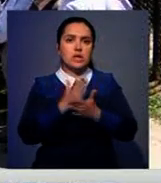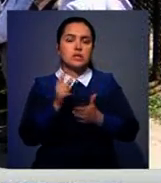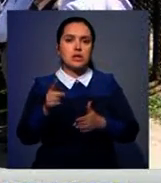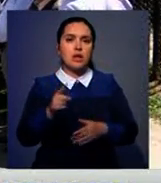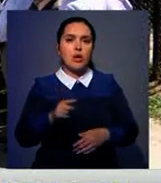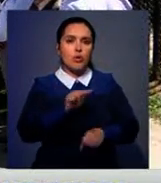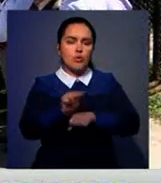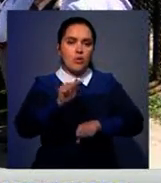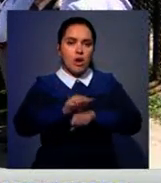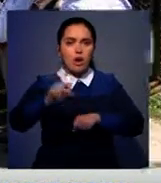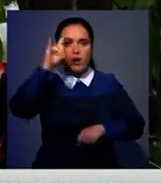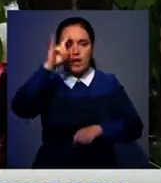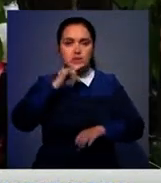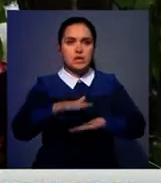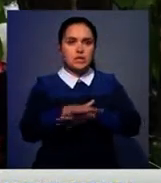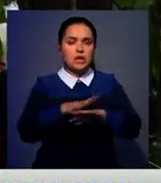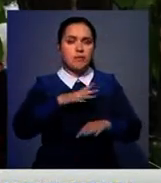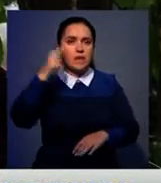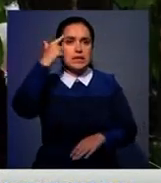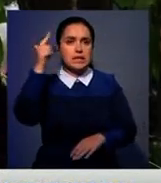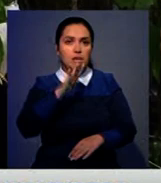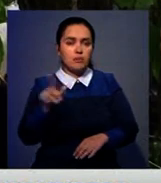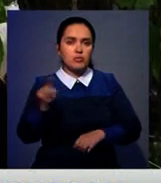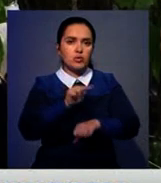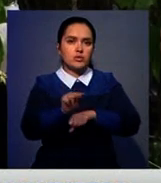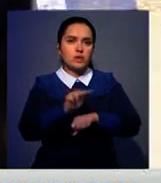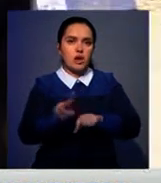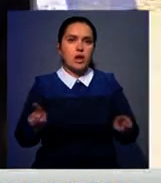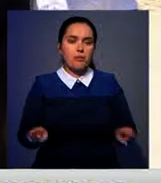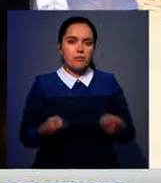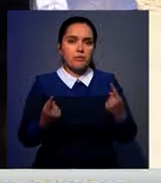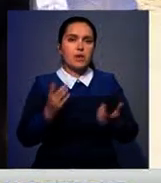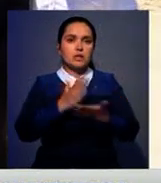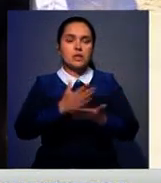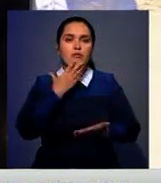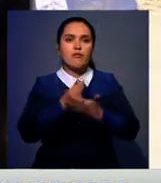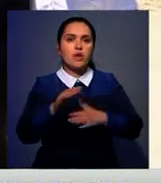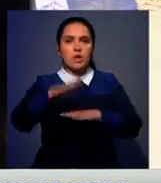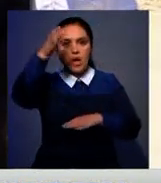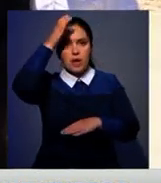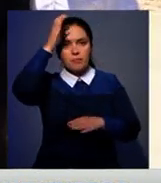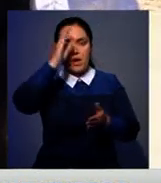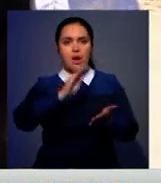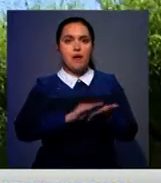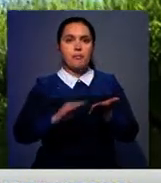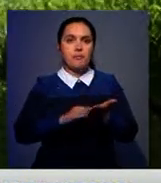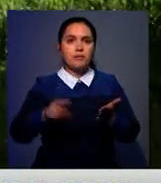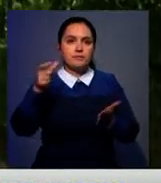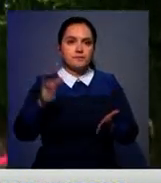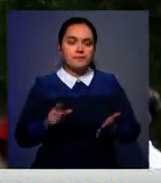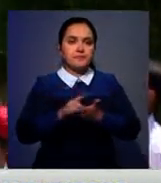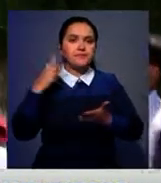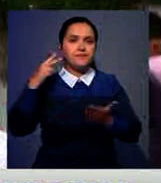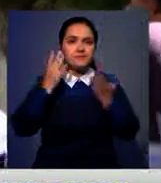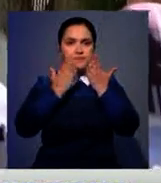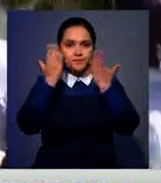значительный вклад в ликвидацию неграмотности казахского населения и становление народного образования. О значении творчества поэта говорили и на